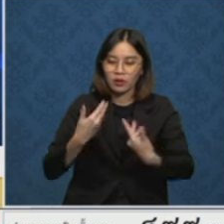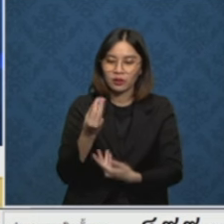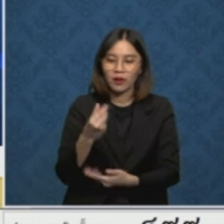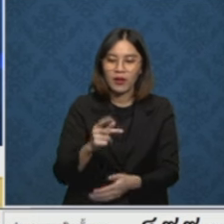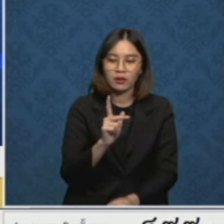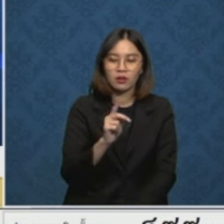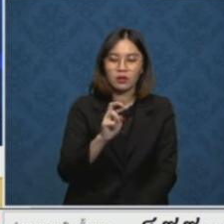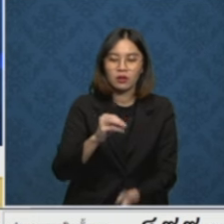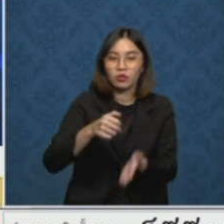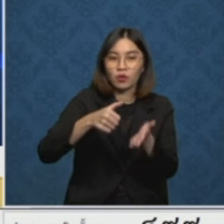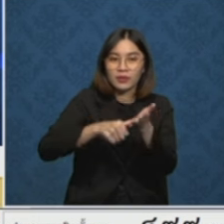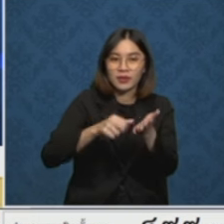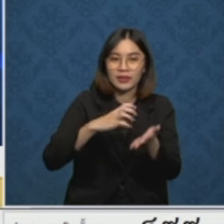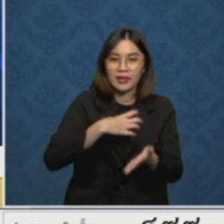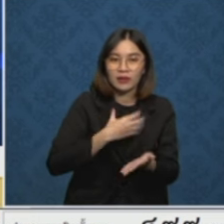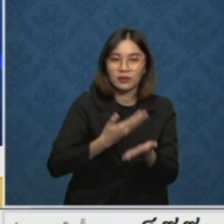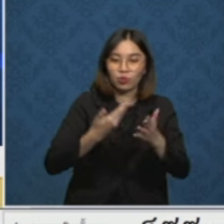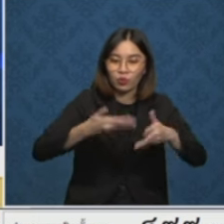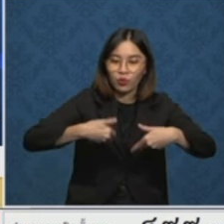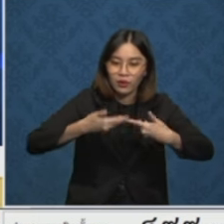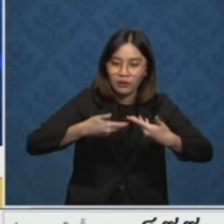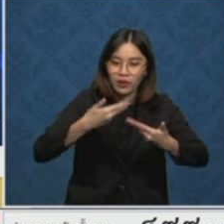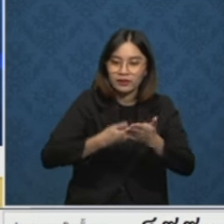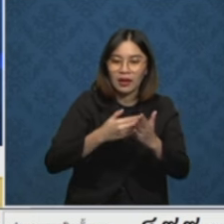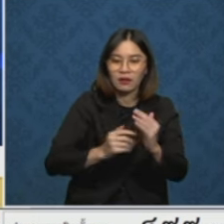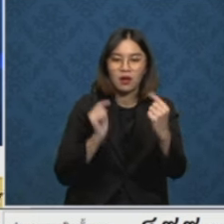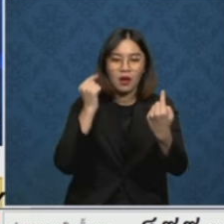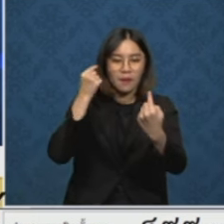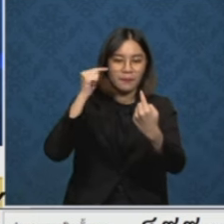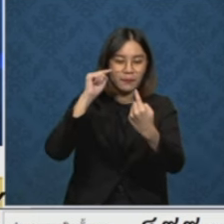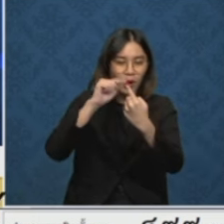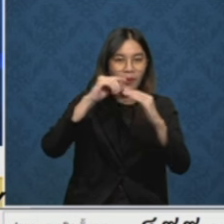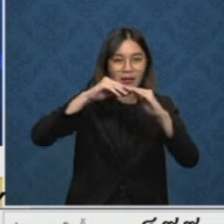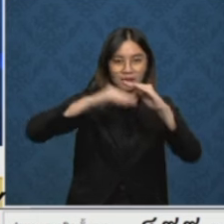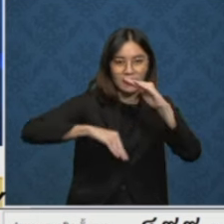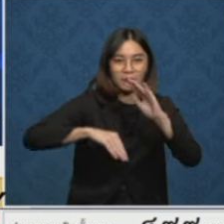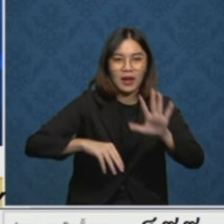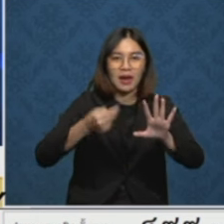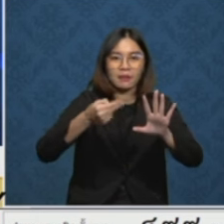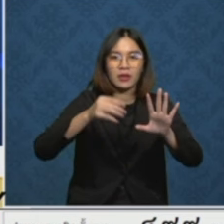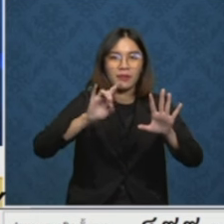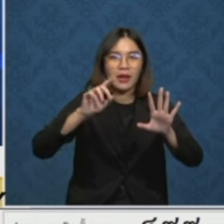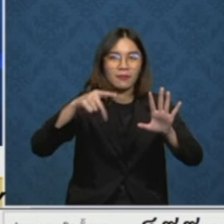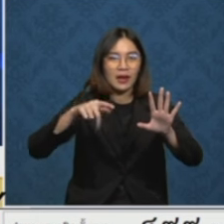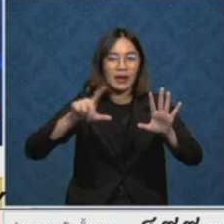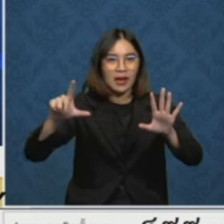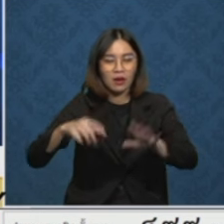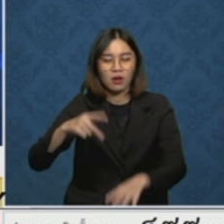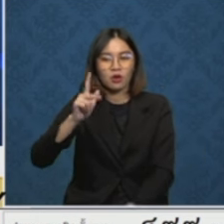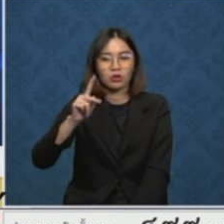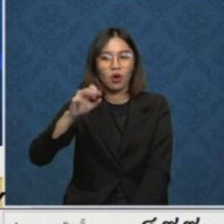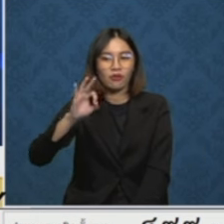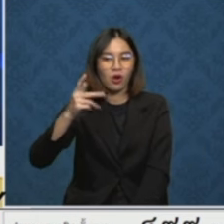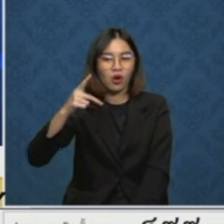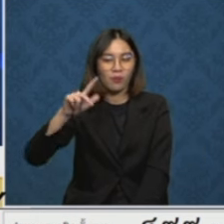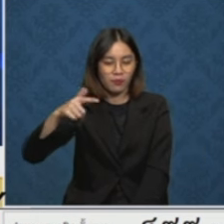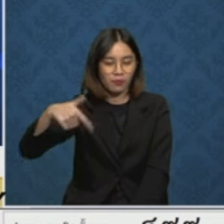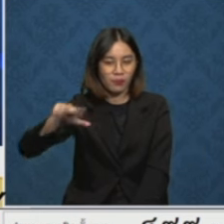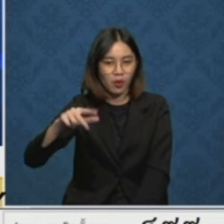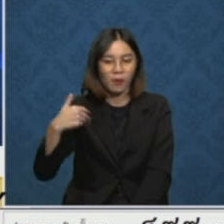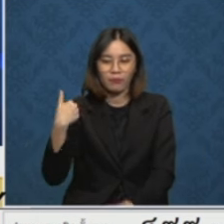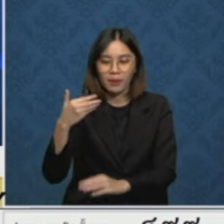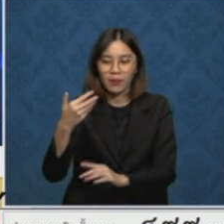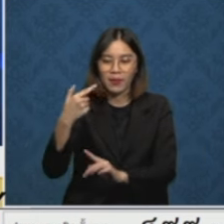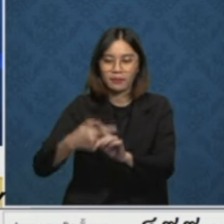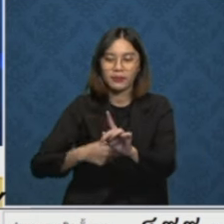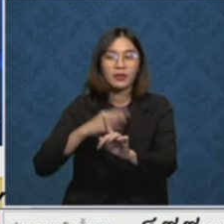ามิตค่ะก็บอกว่าจะจัดเก็บต่ำกว่าเป้า 58,000 ล้านบาทกฟผ.นะคะไปดูจนถึงเดือน9เนี่ย